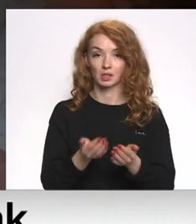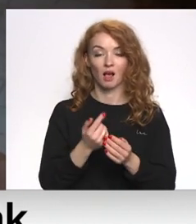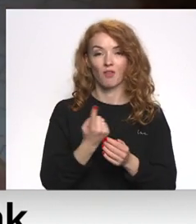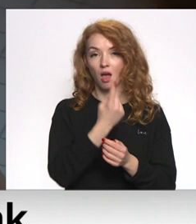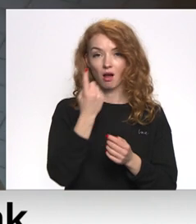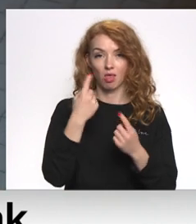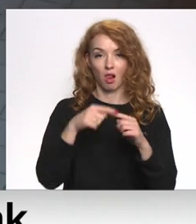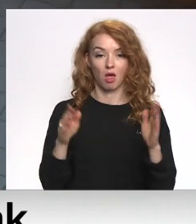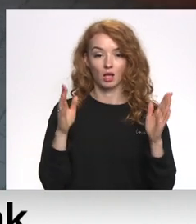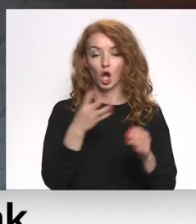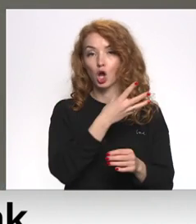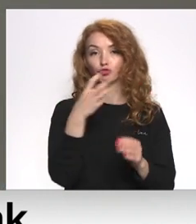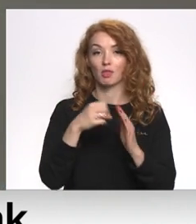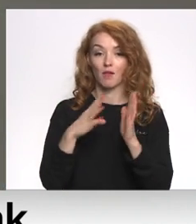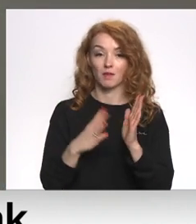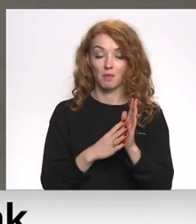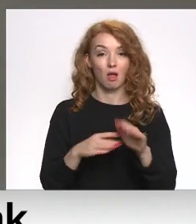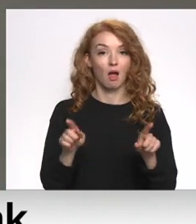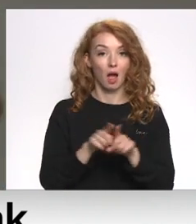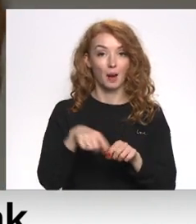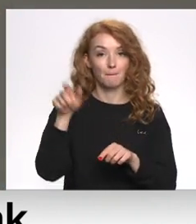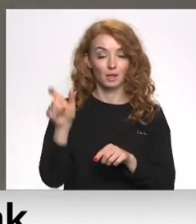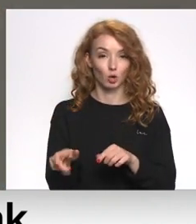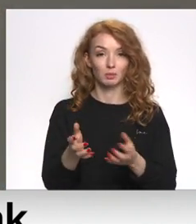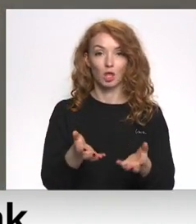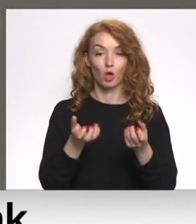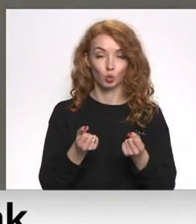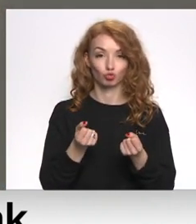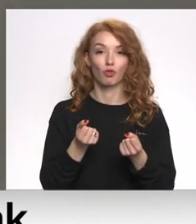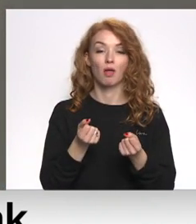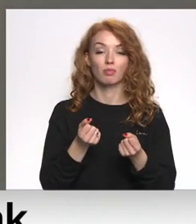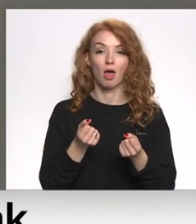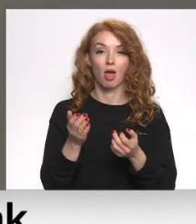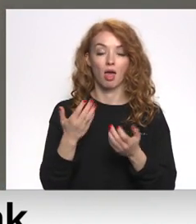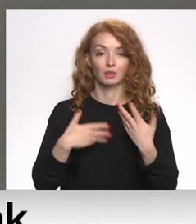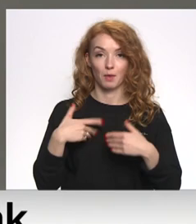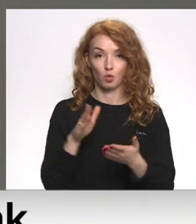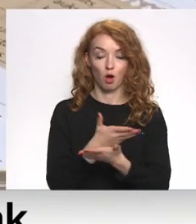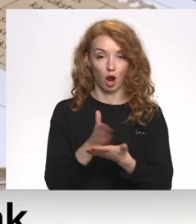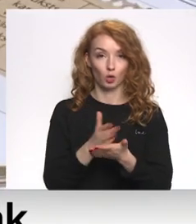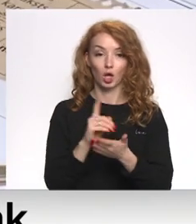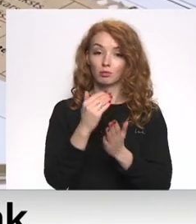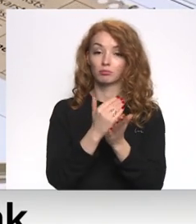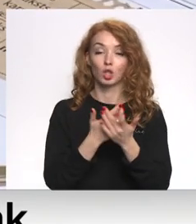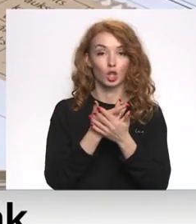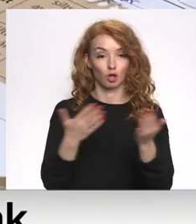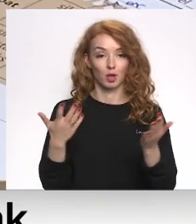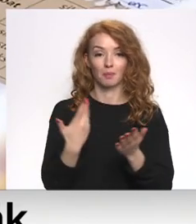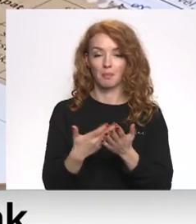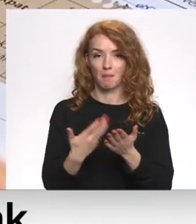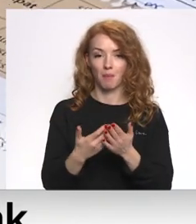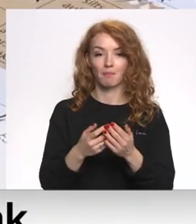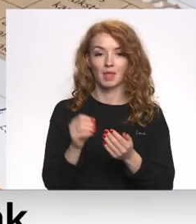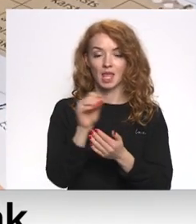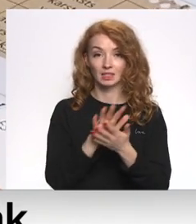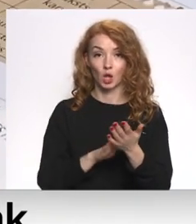laikā 419. Jāpiemin, pilsonības iegūšanai naturalizācijas kārtībā ir dažādas prasības. Piemēram,